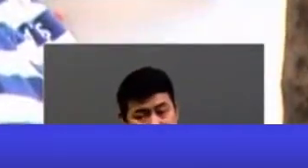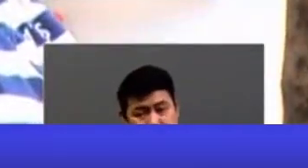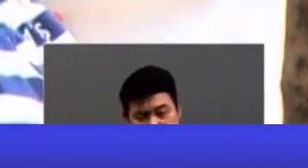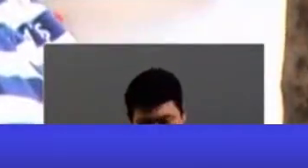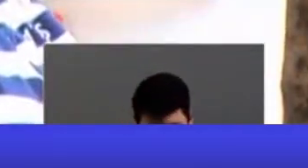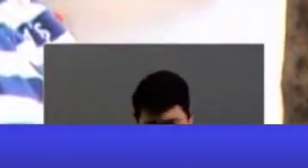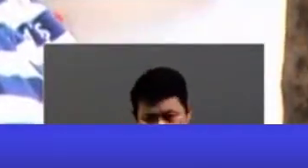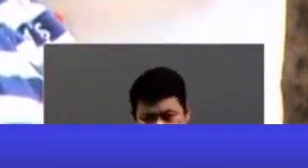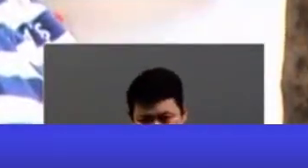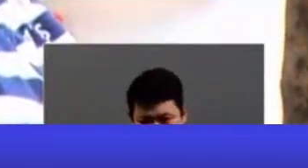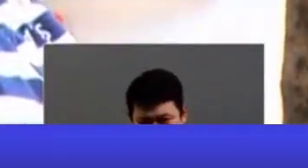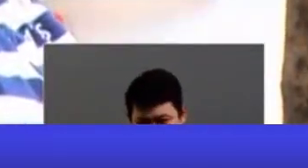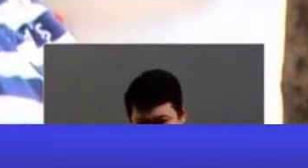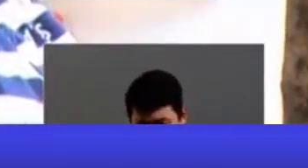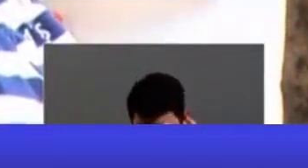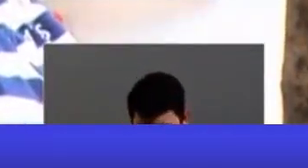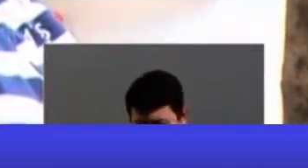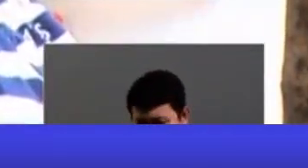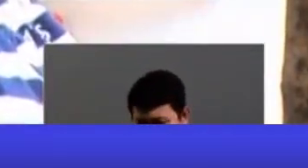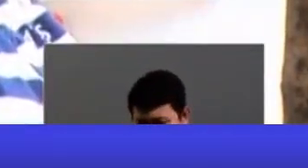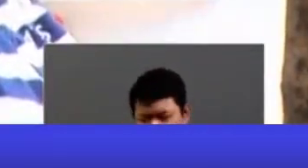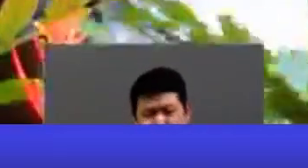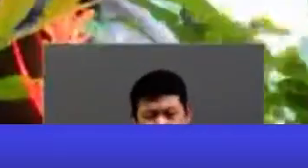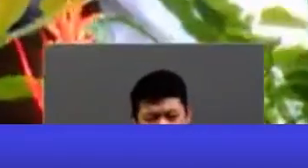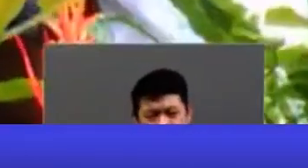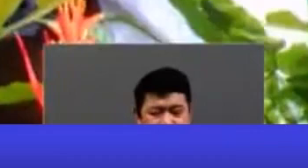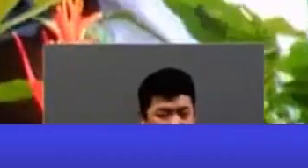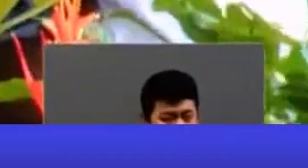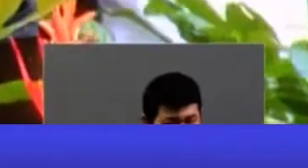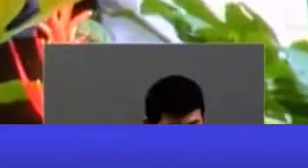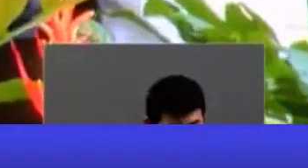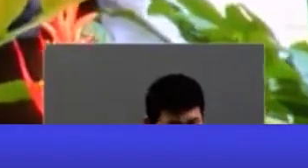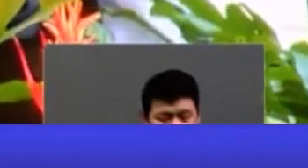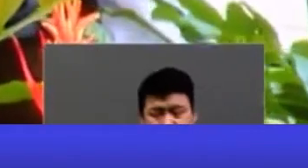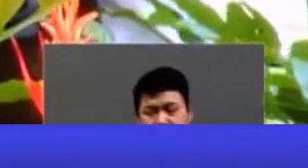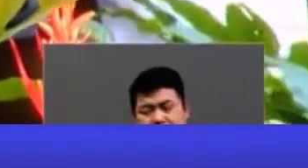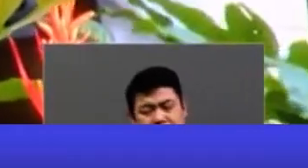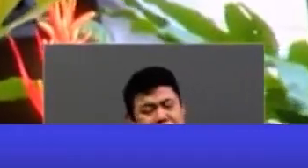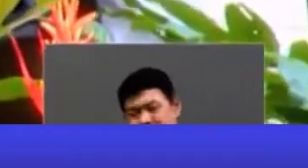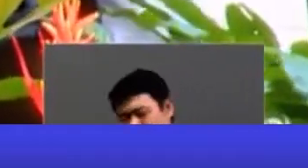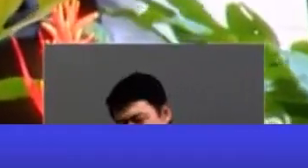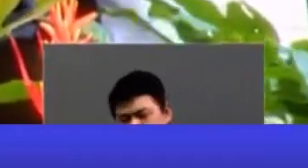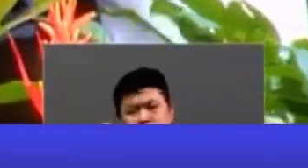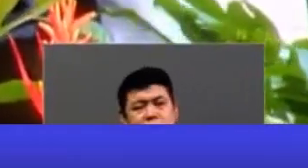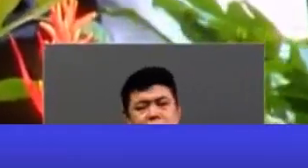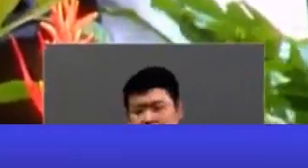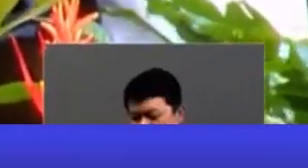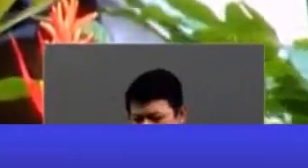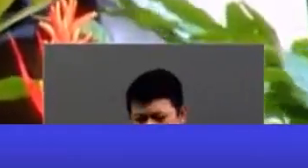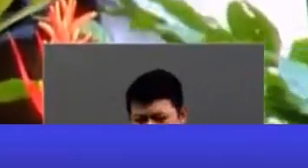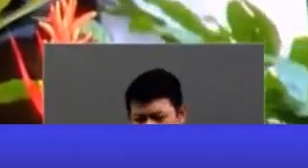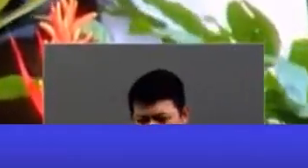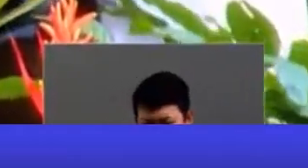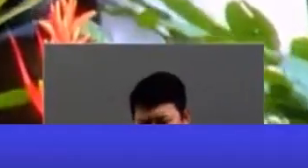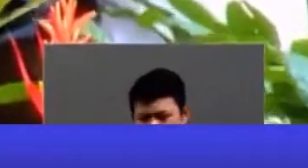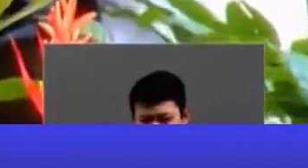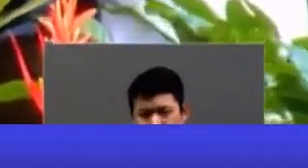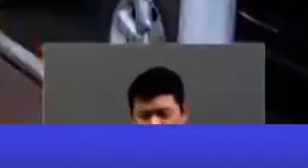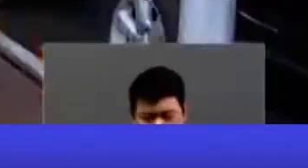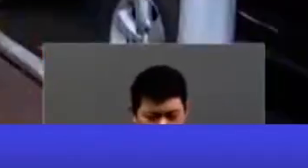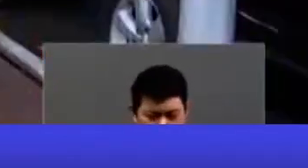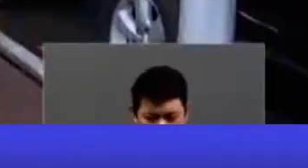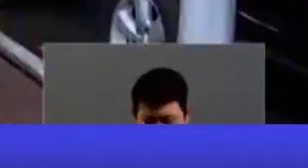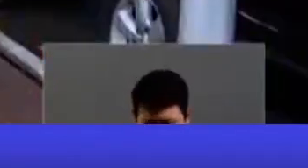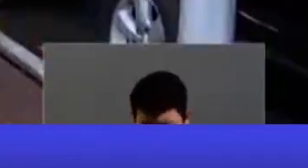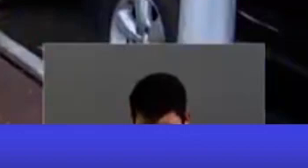างครั้งมันก็จะแฝงมาแบบนั้นแหละค ่ ะเขาก็ต่อไปก็คืออย่าเยอะใช้แค่คนเดียว ตัดสินใจเลยคุณจะเอามือถือเ